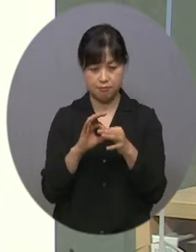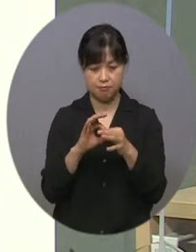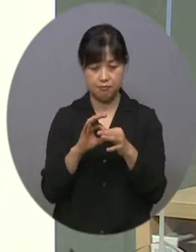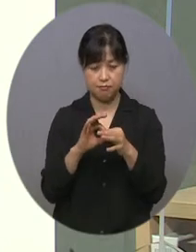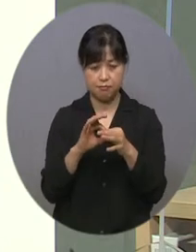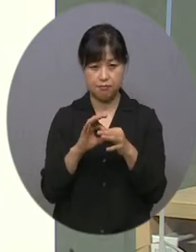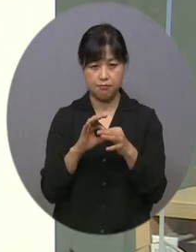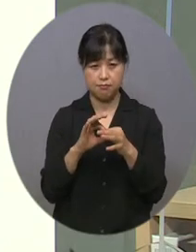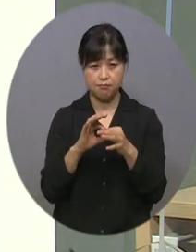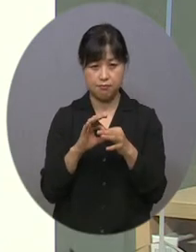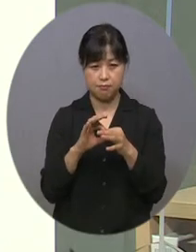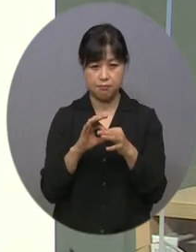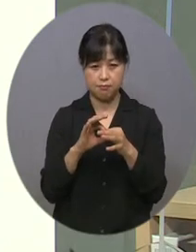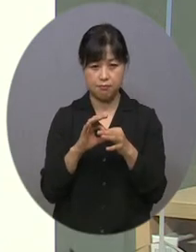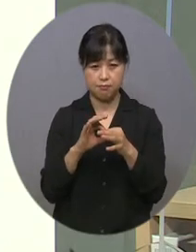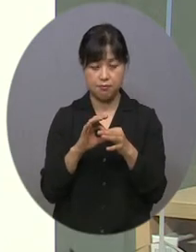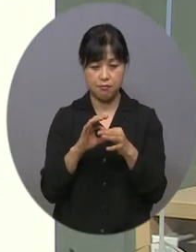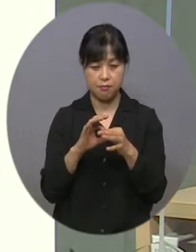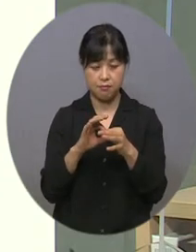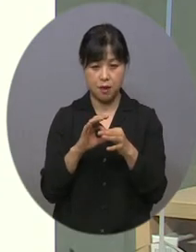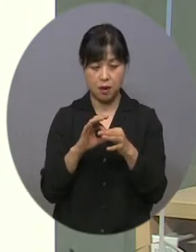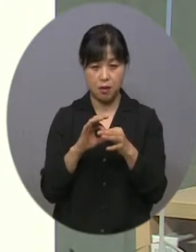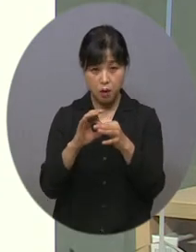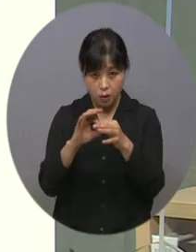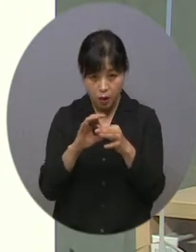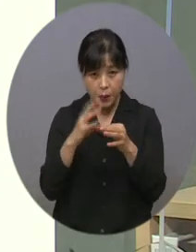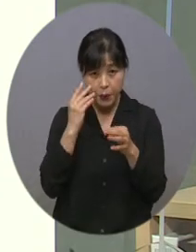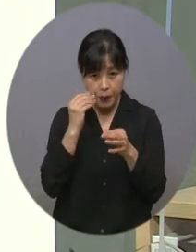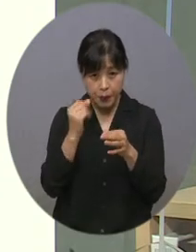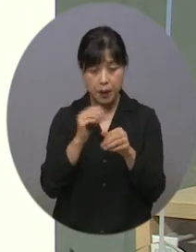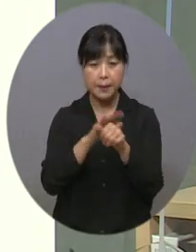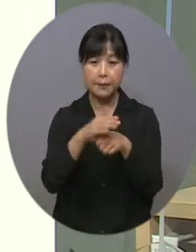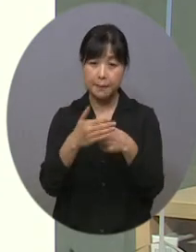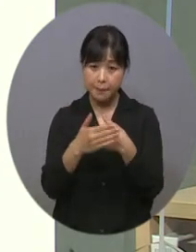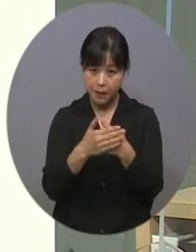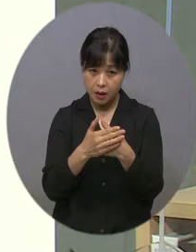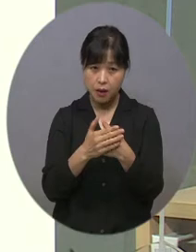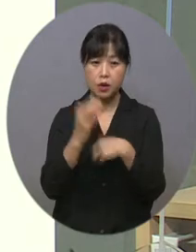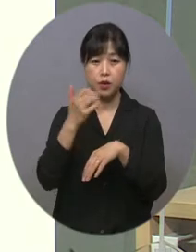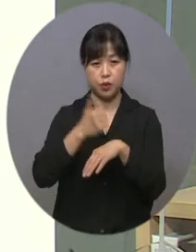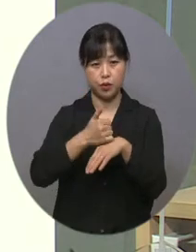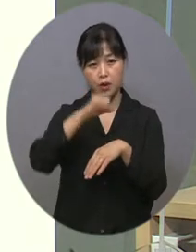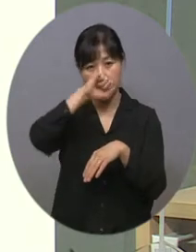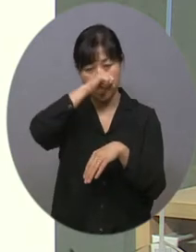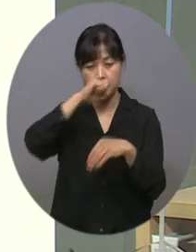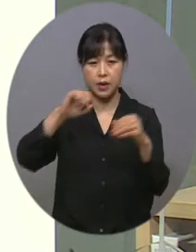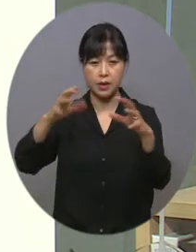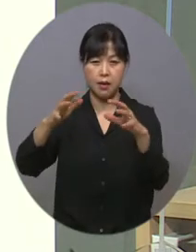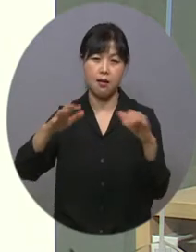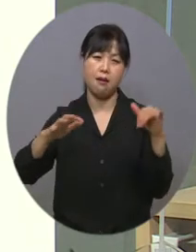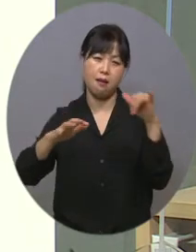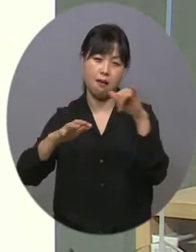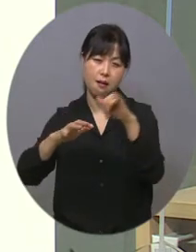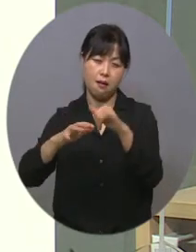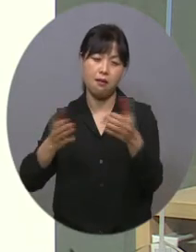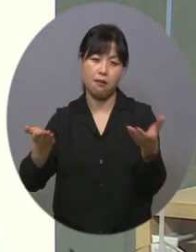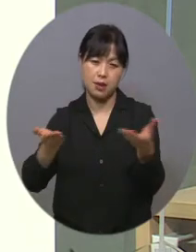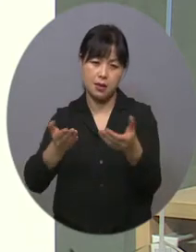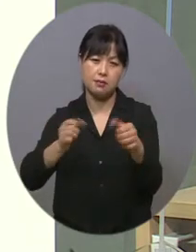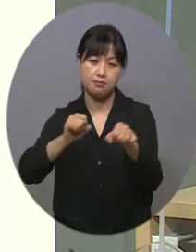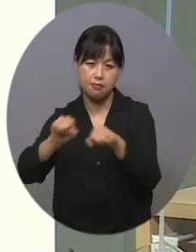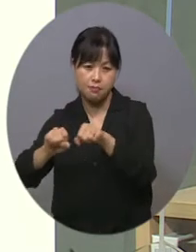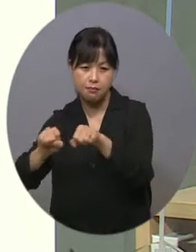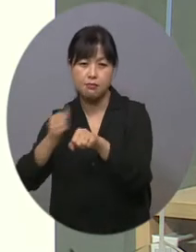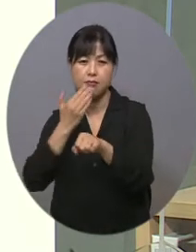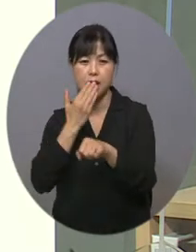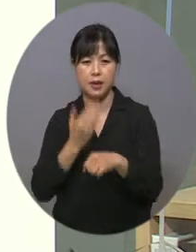어떤 연관성이 협력 체제가 잘 이루어져야만이 예. 아프리카를 진출할 거 아니겠어요? 그렇습니다. 이제 예.